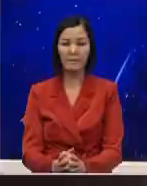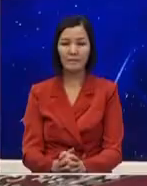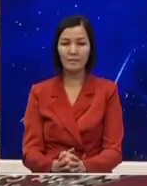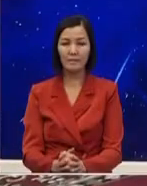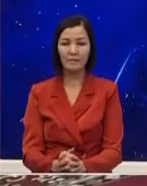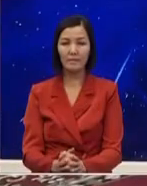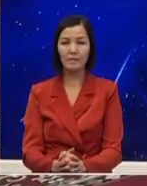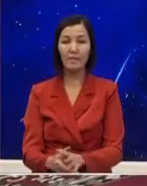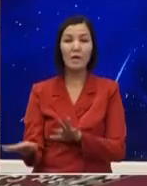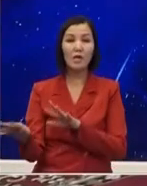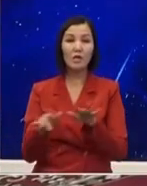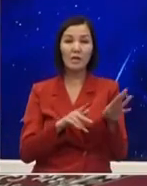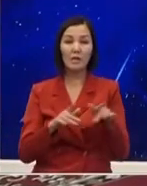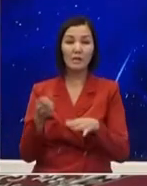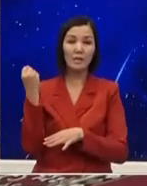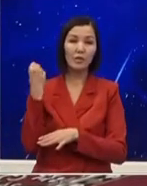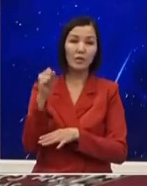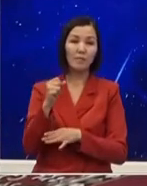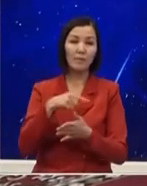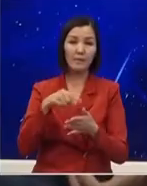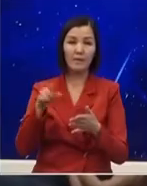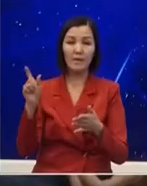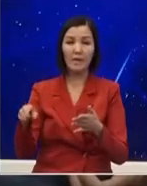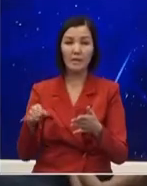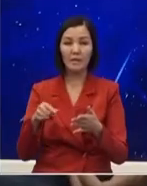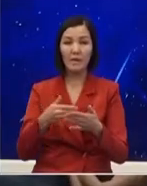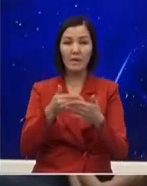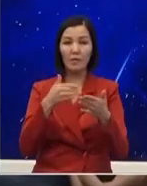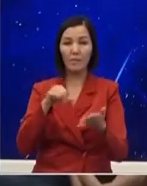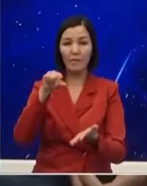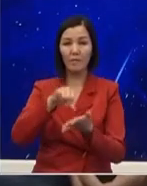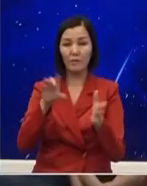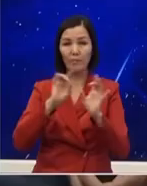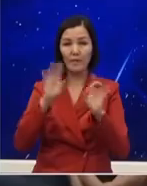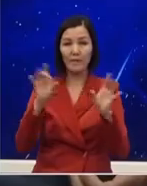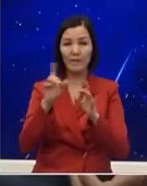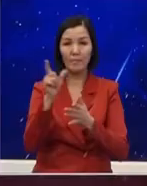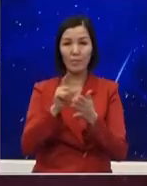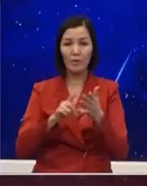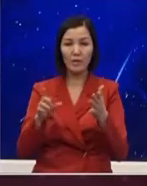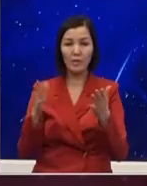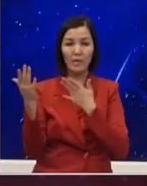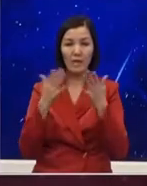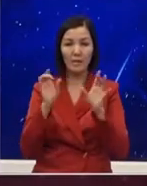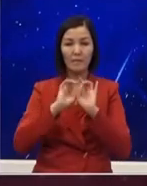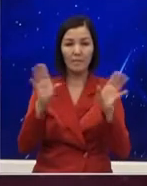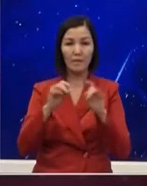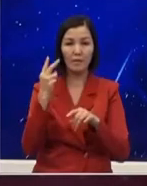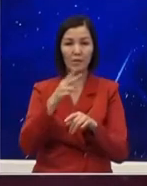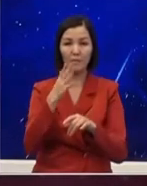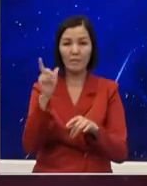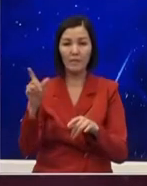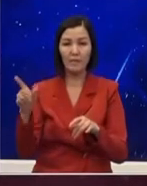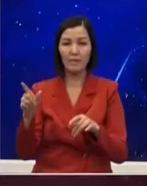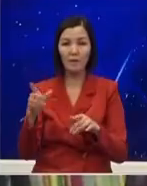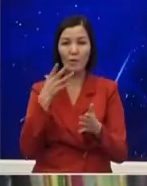жоқтатқыздым. Шара аясында жеңімпаз ақындар көп алдында өлең оқыды, қос тұлғаға арнау арнады. Жалпы облыстық мүшайраға 25 үміткер